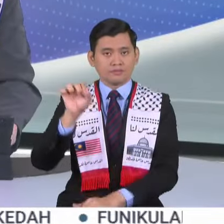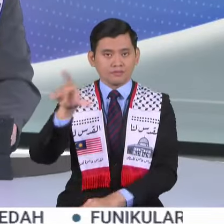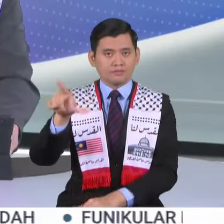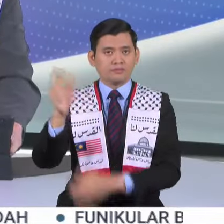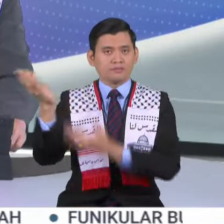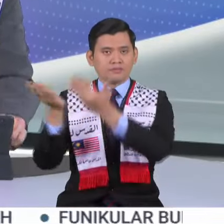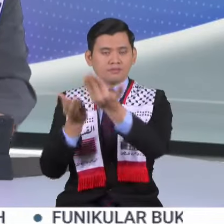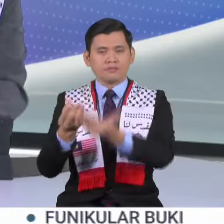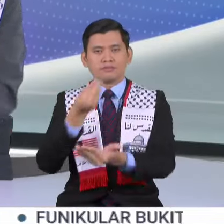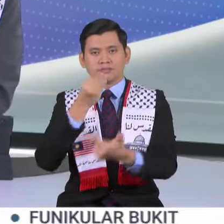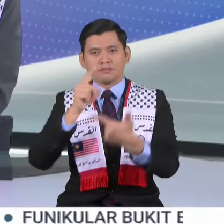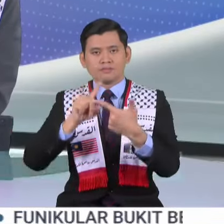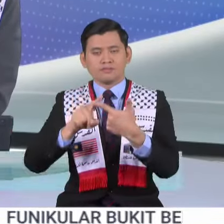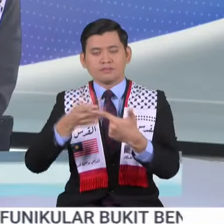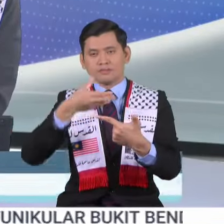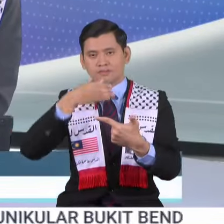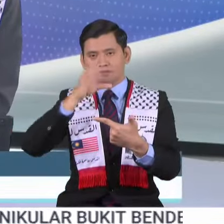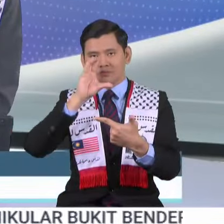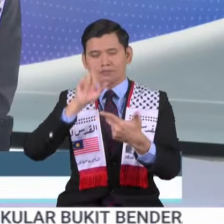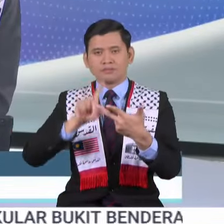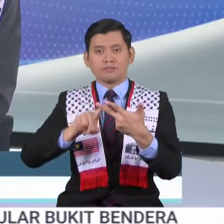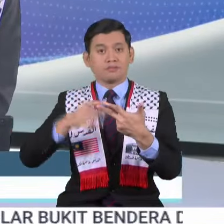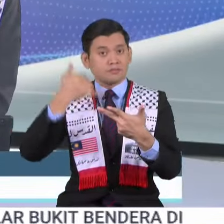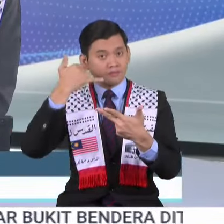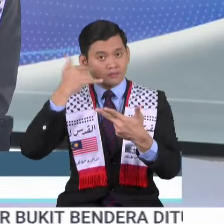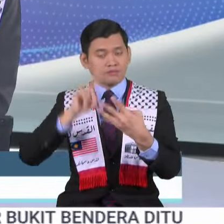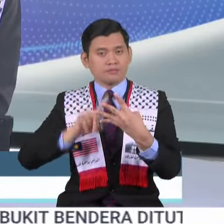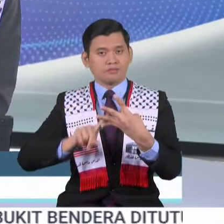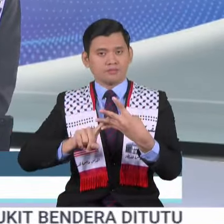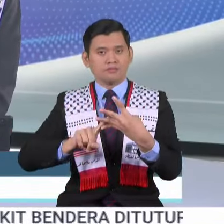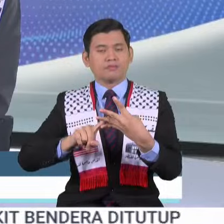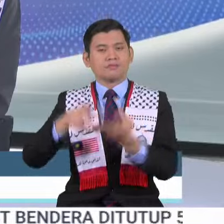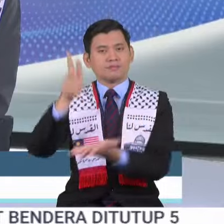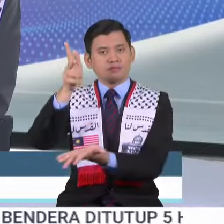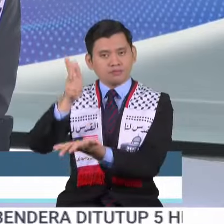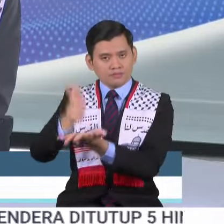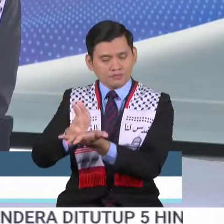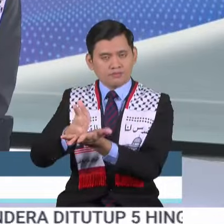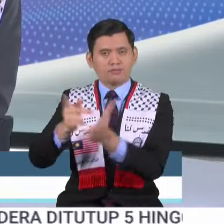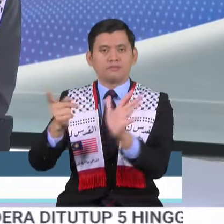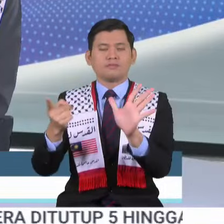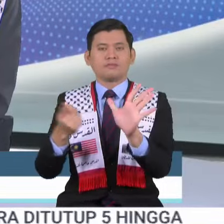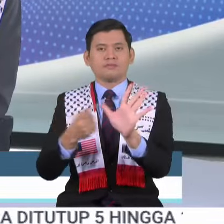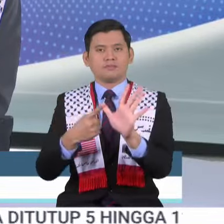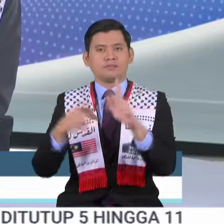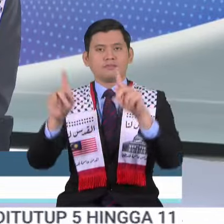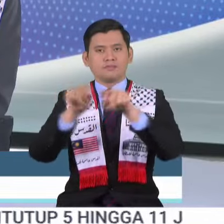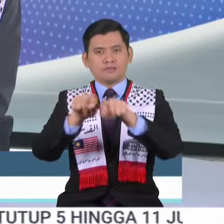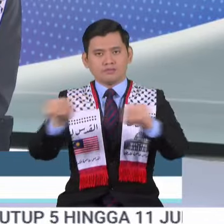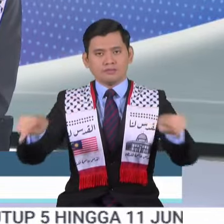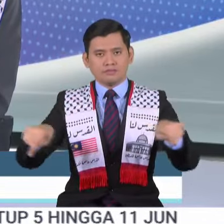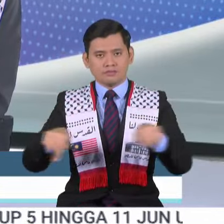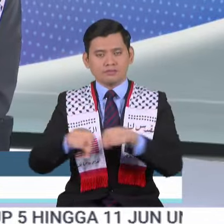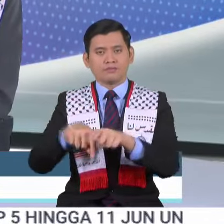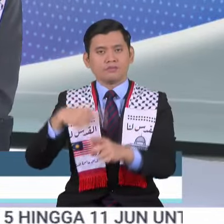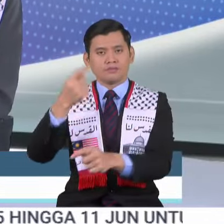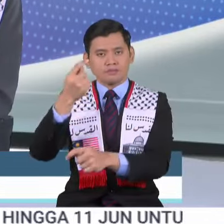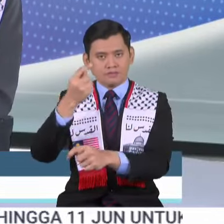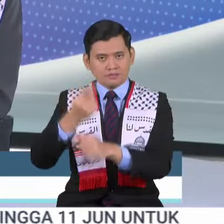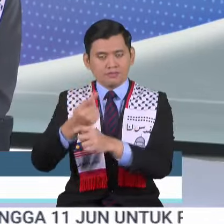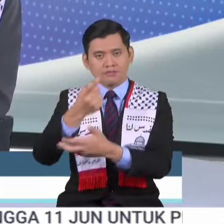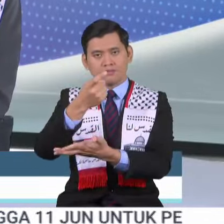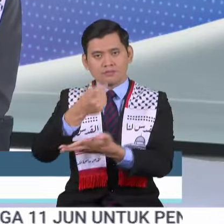perkhidmatan makanan dan minuman, telekomunikasi, parkir kenderaan dan logistik kekal pada kadar